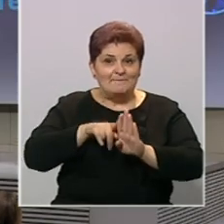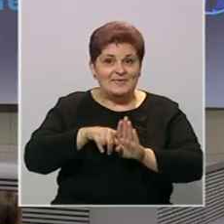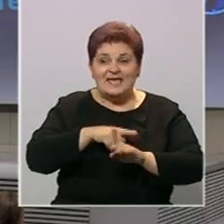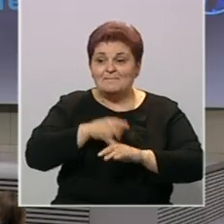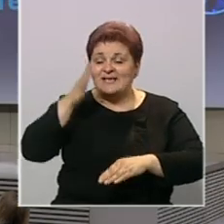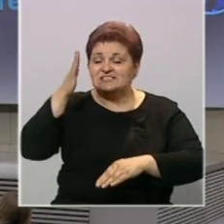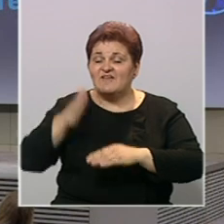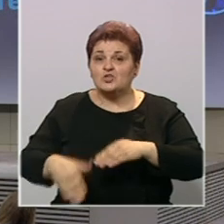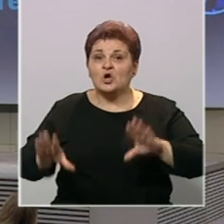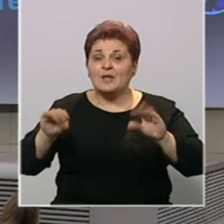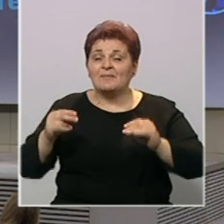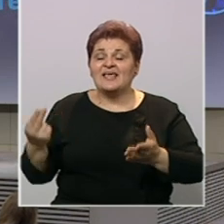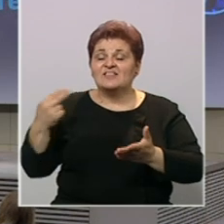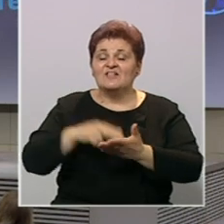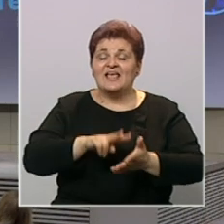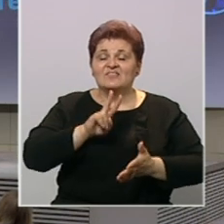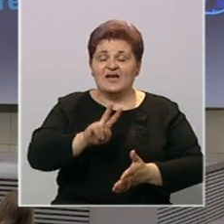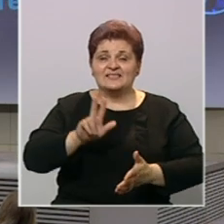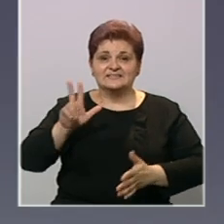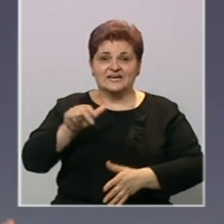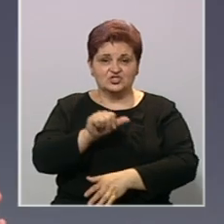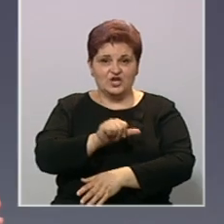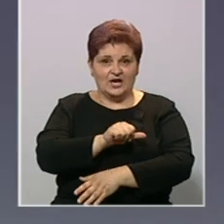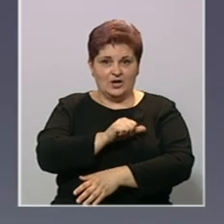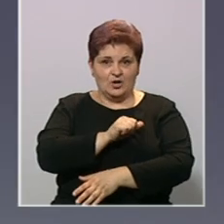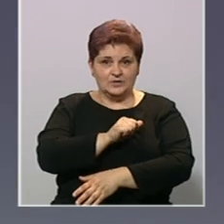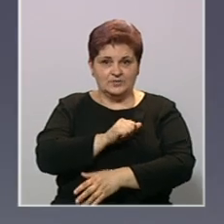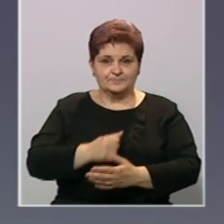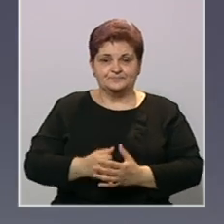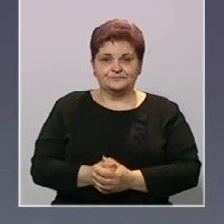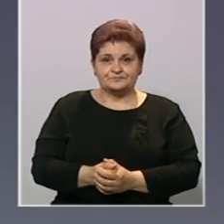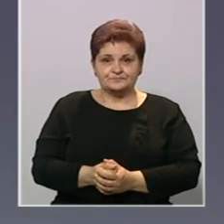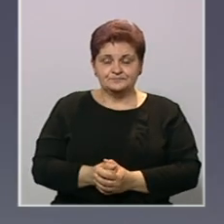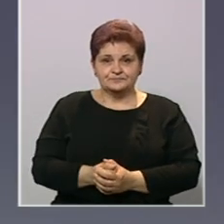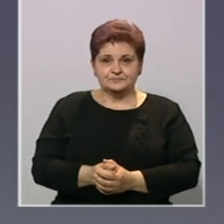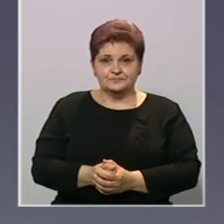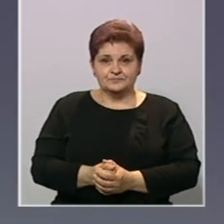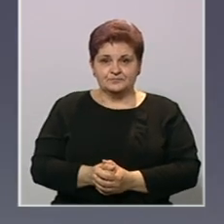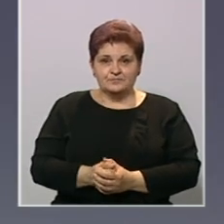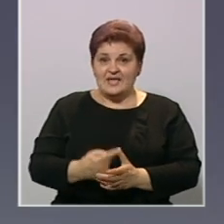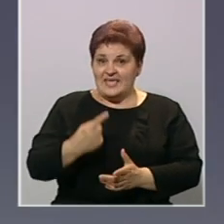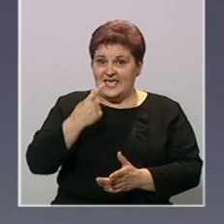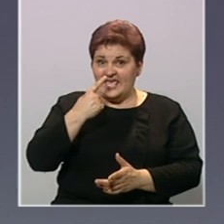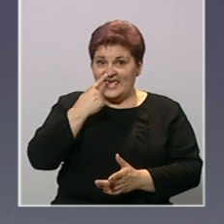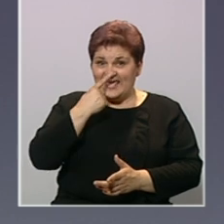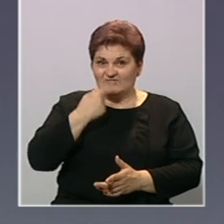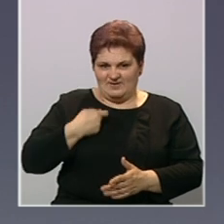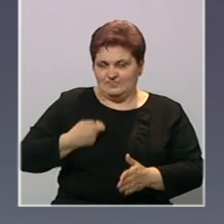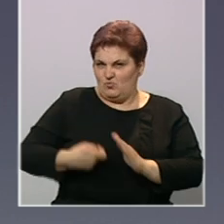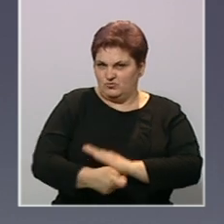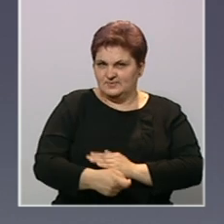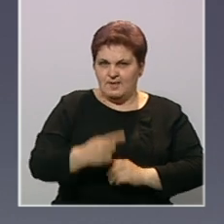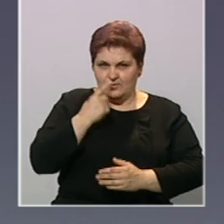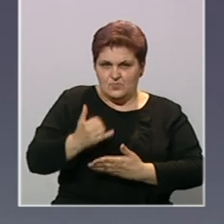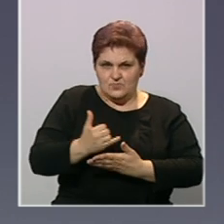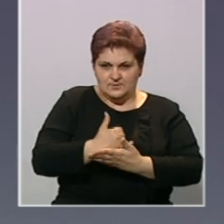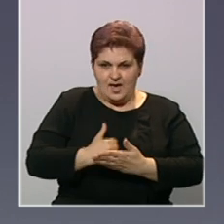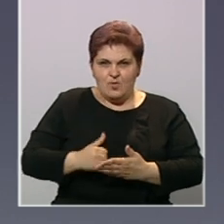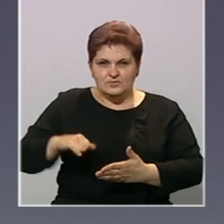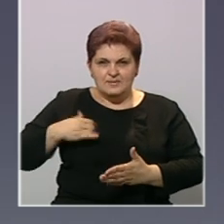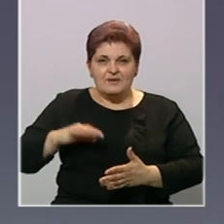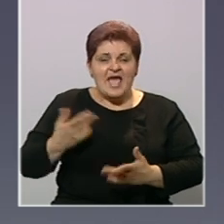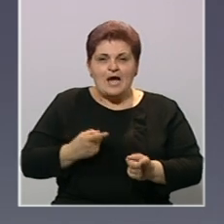sve do kraja marta 2023. godine. Russia is blackmailing us. Rusija nas ucjenjuje. Rusija koristi energiju